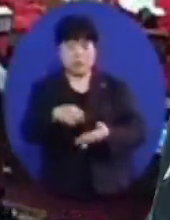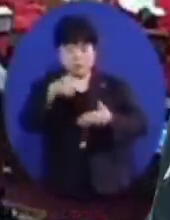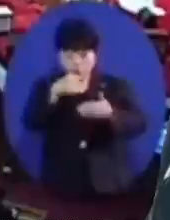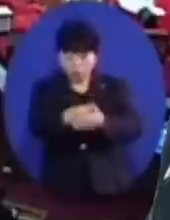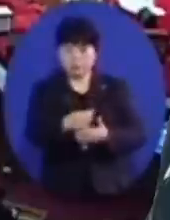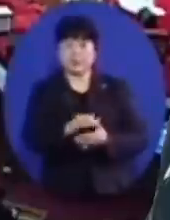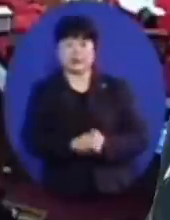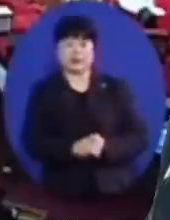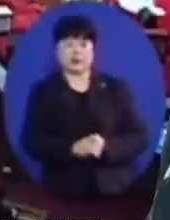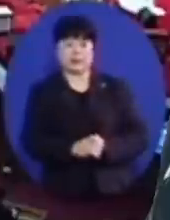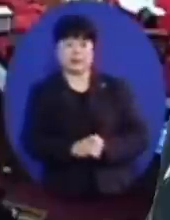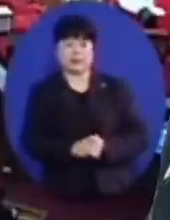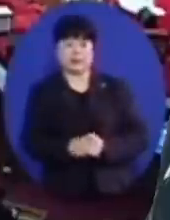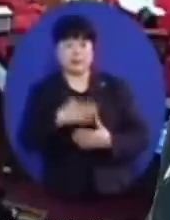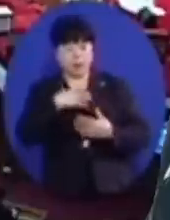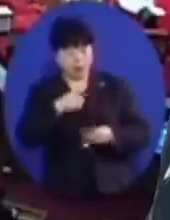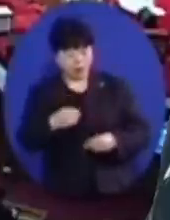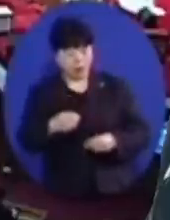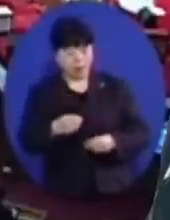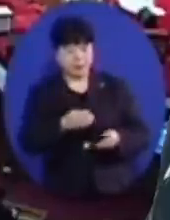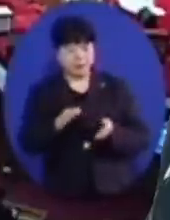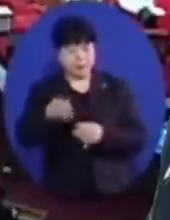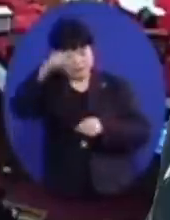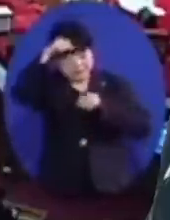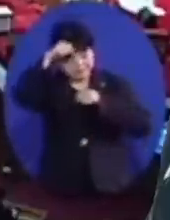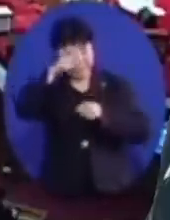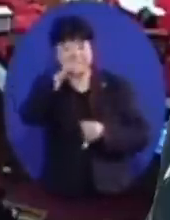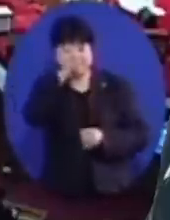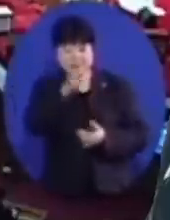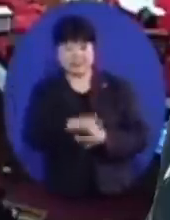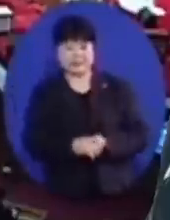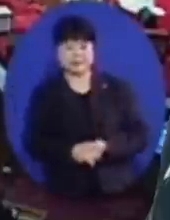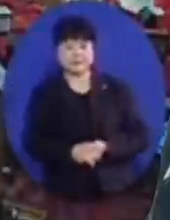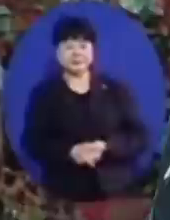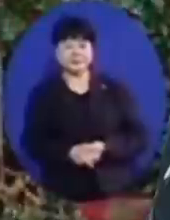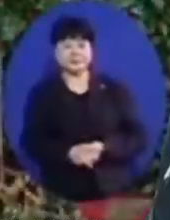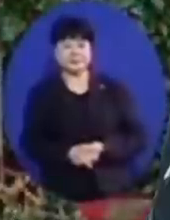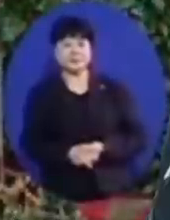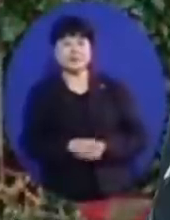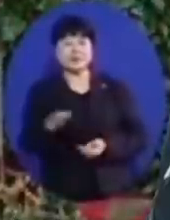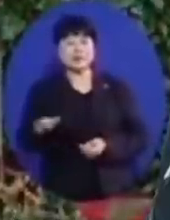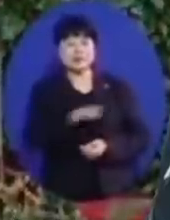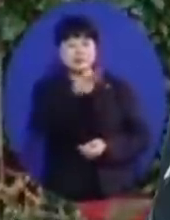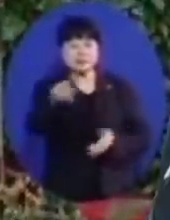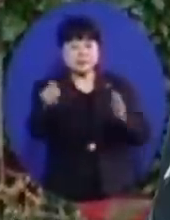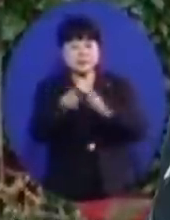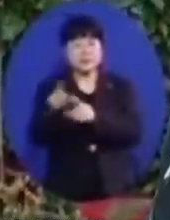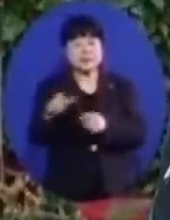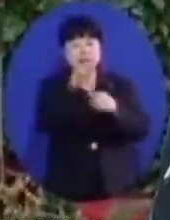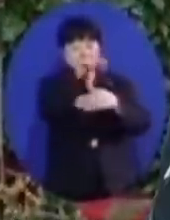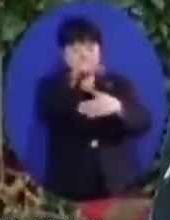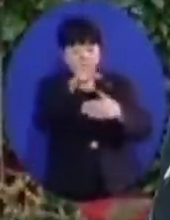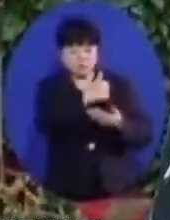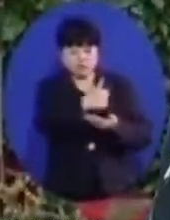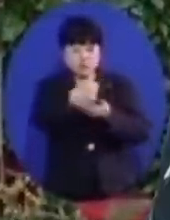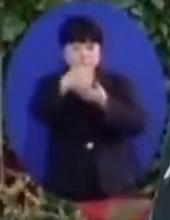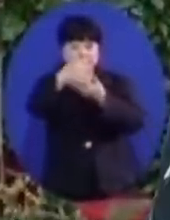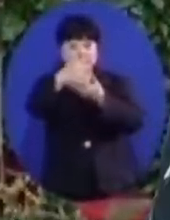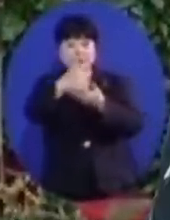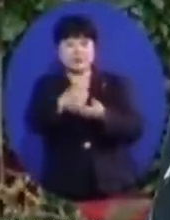되는 것입니다 그 다음에 평안의 예비한 신발을 신어라 우리 신앙생활이라는 것은 주님께서